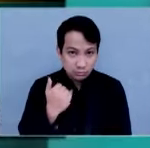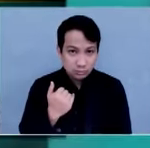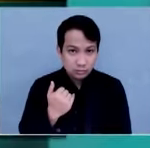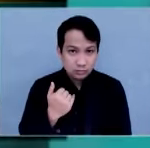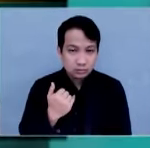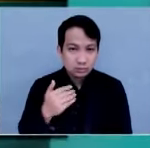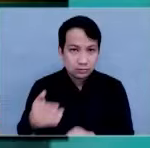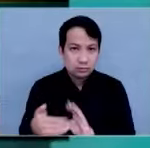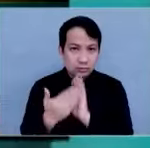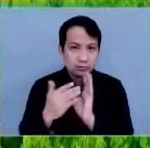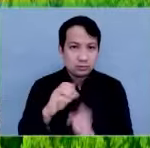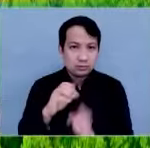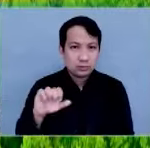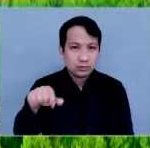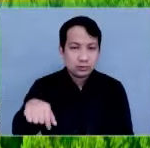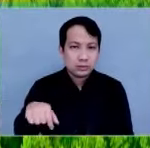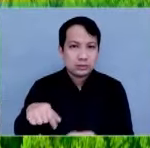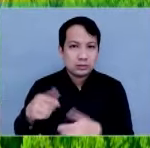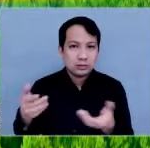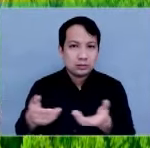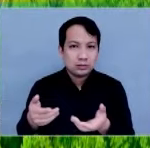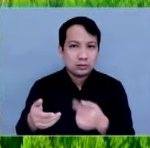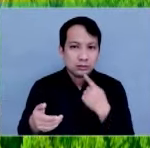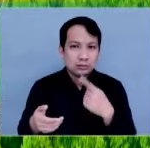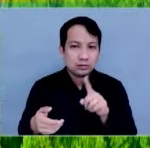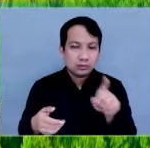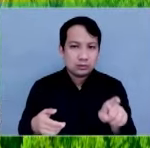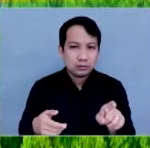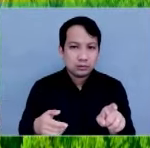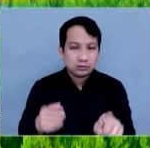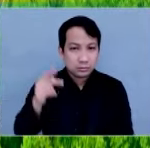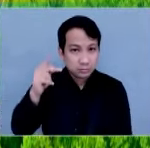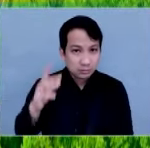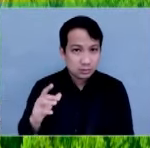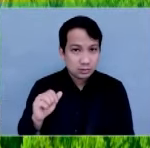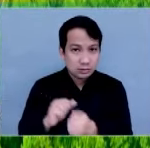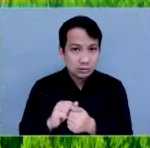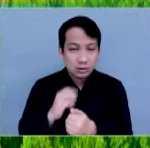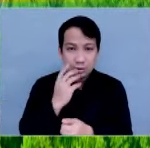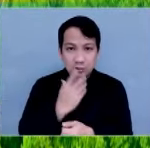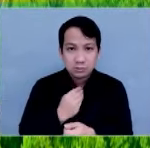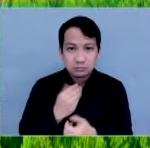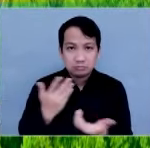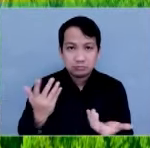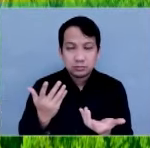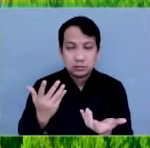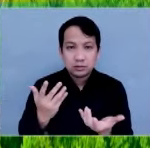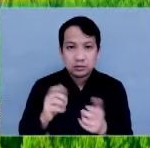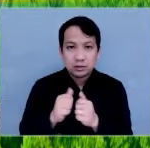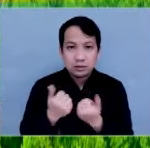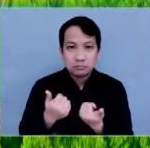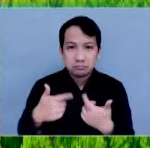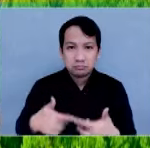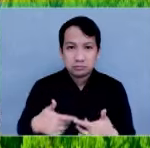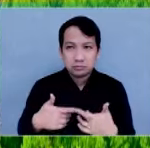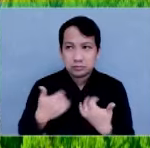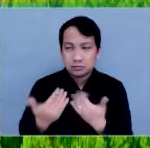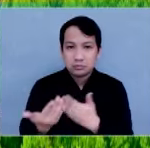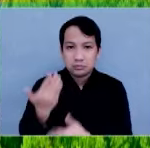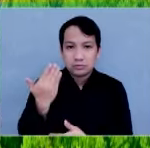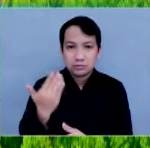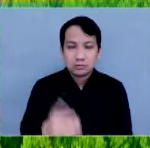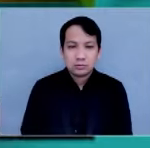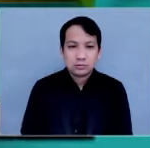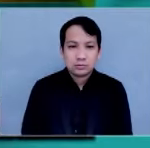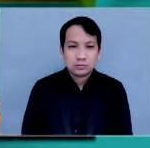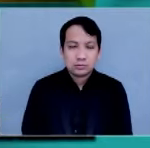the cases here. Pahabol na lang, attorney, nakausap niyo po ba si Pastor at alam niyo po ba kung kamusta na po siya ngayon, ngayong umaga?